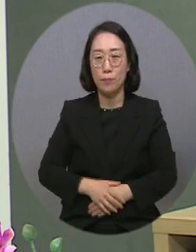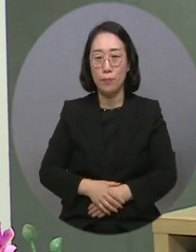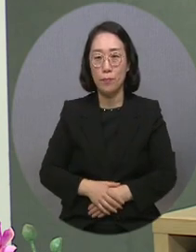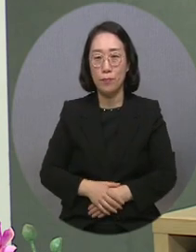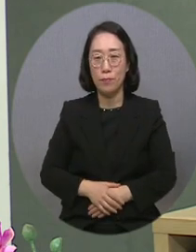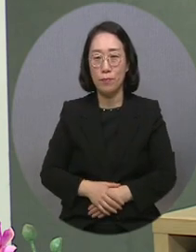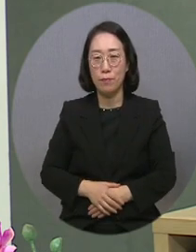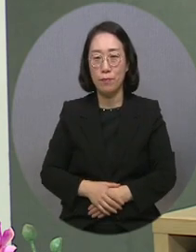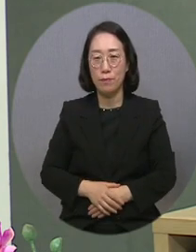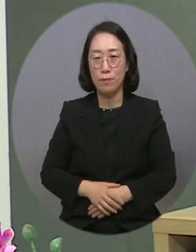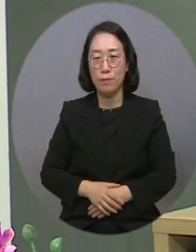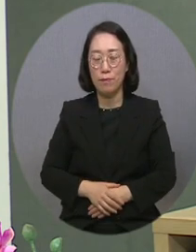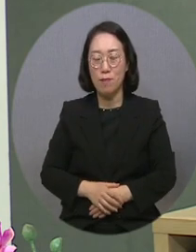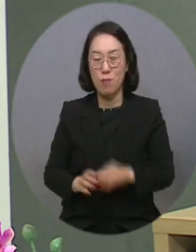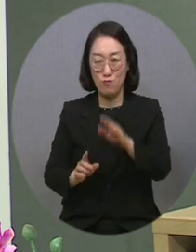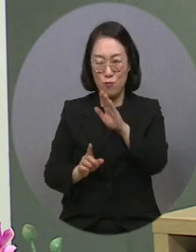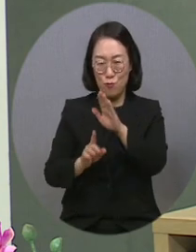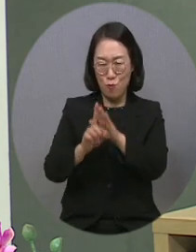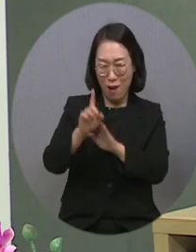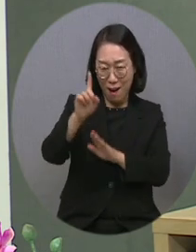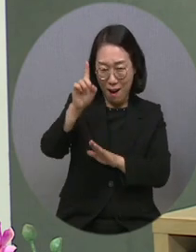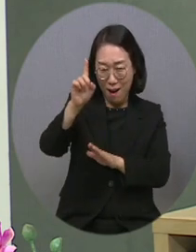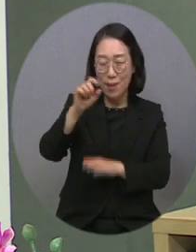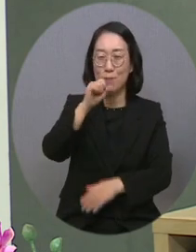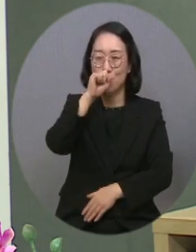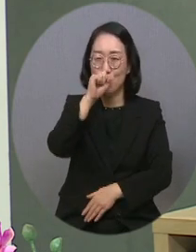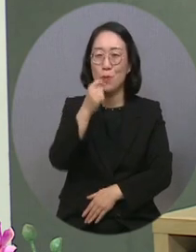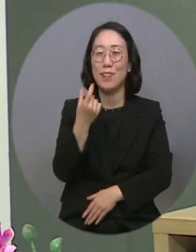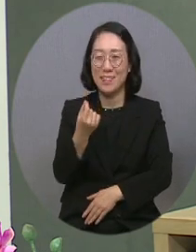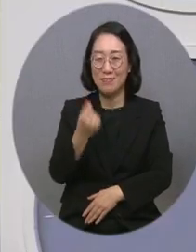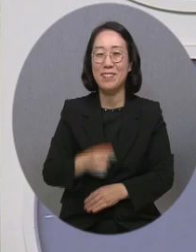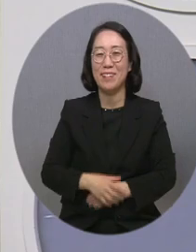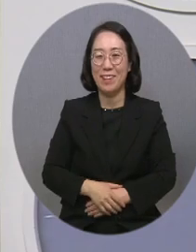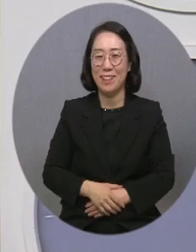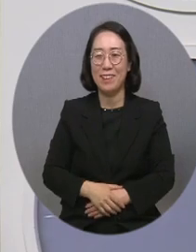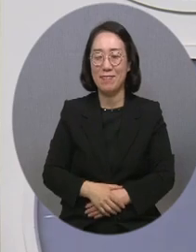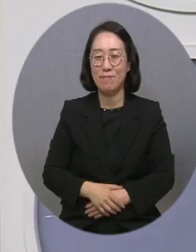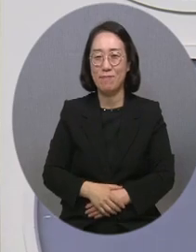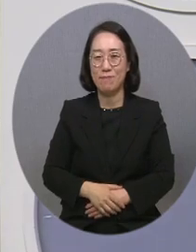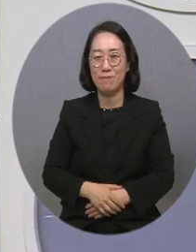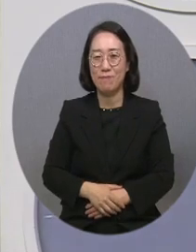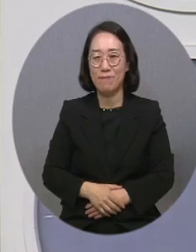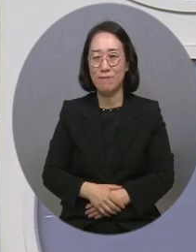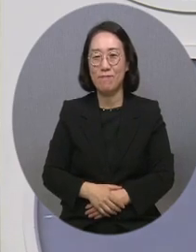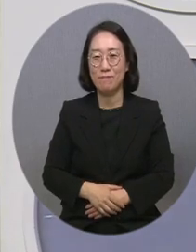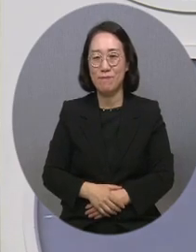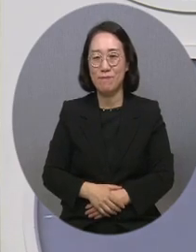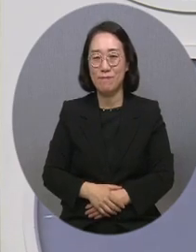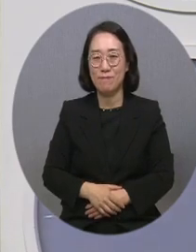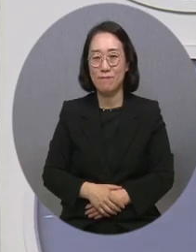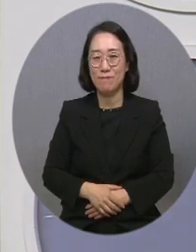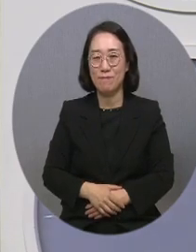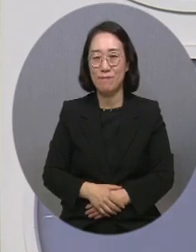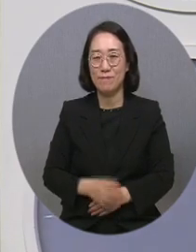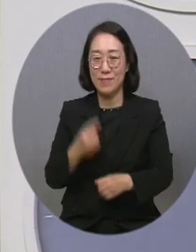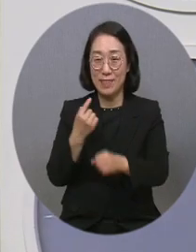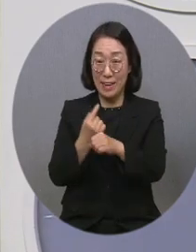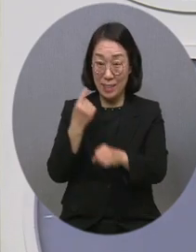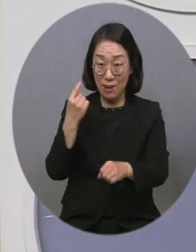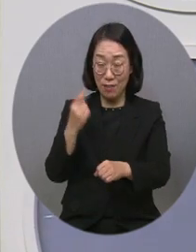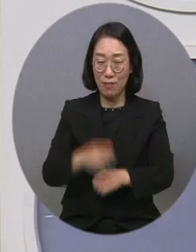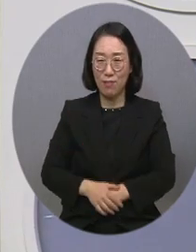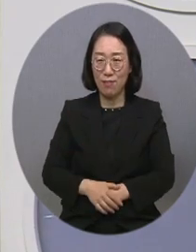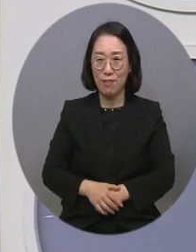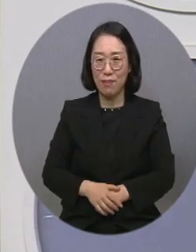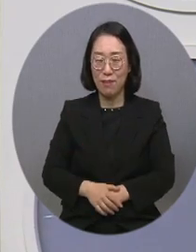그냥 100까지 쫙 올라갔으면 좋겠어요. 예. 작년 연말에는 얼마 정도? 작년에도